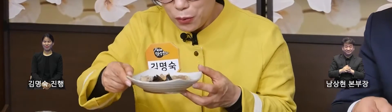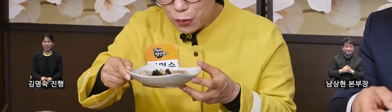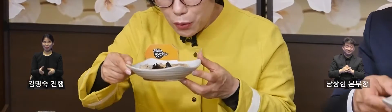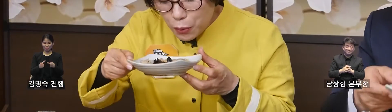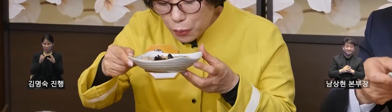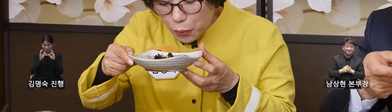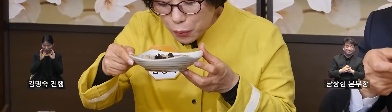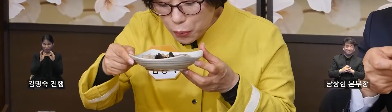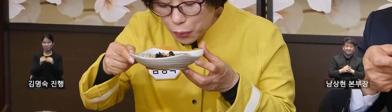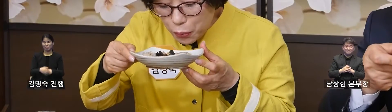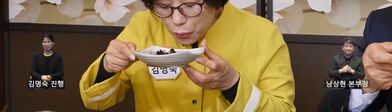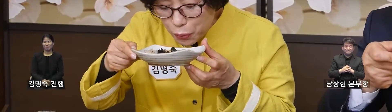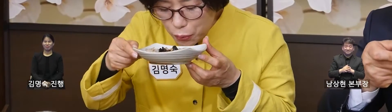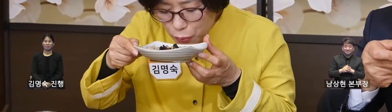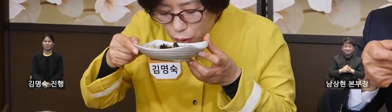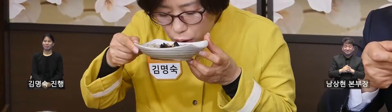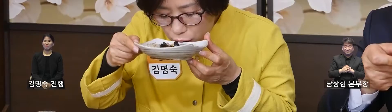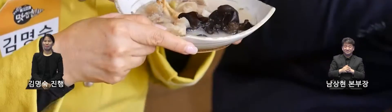예, 또.